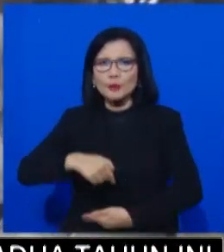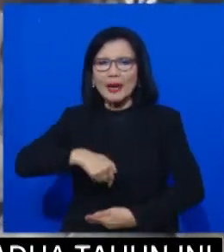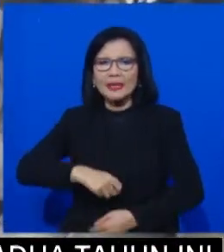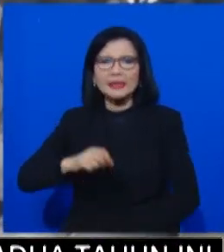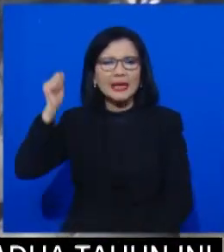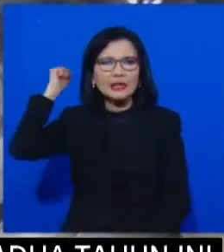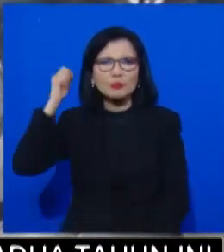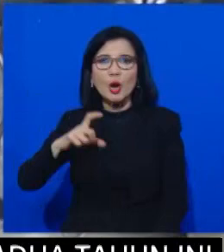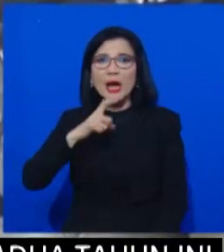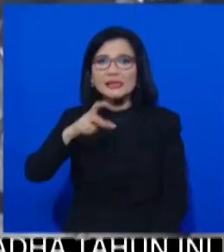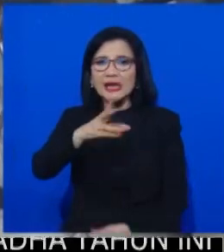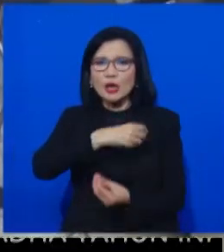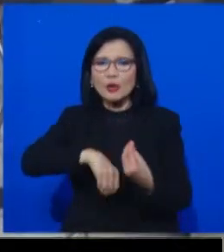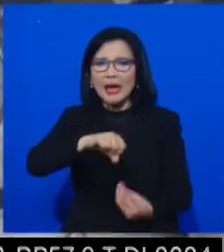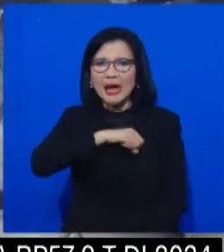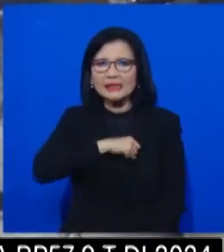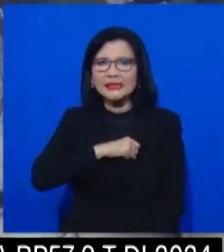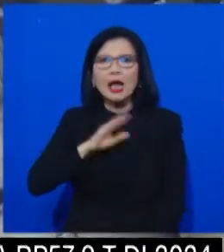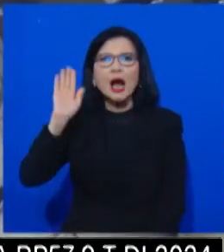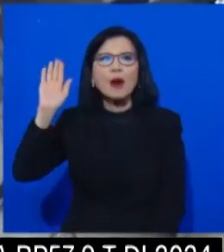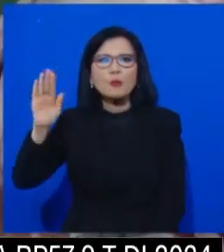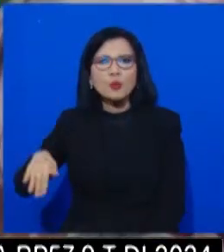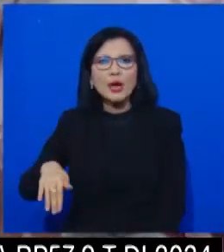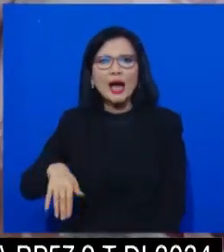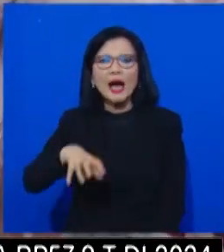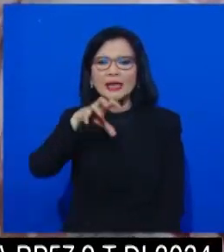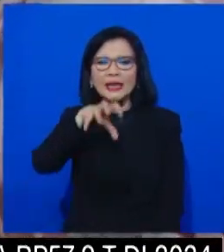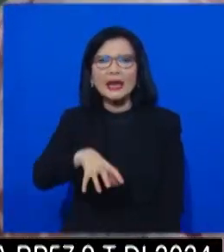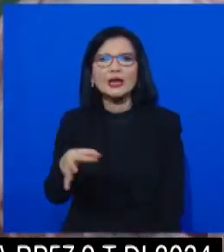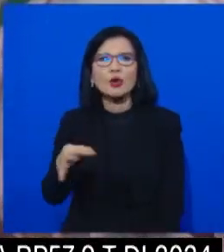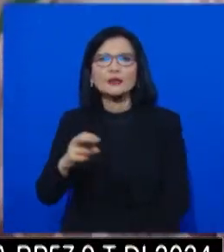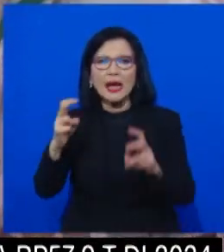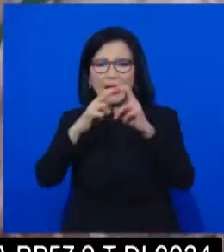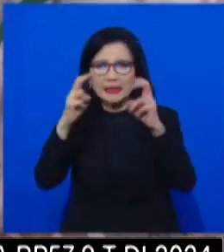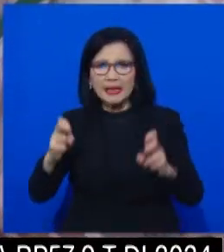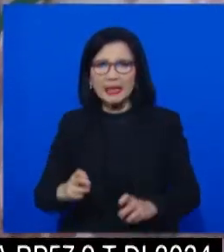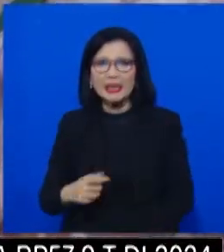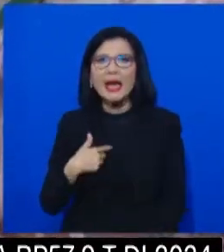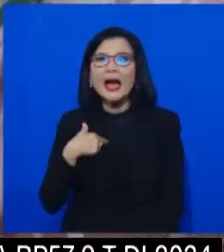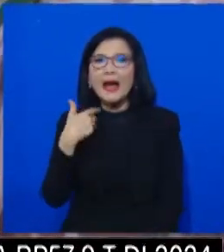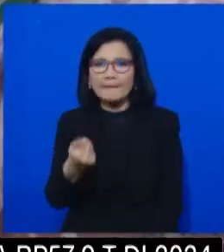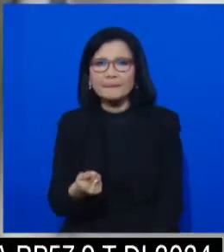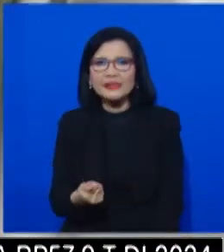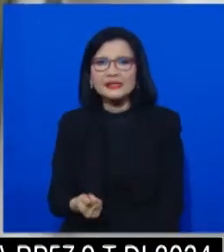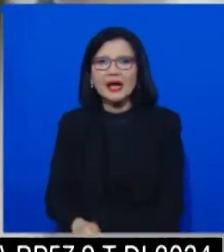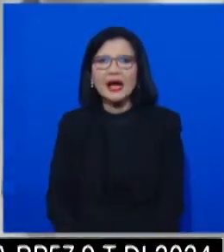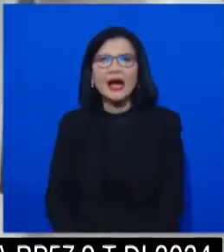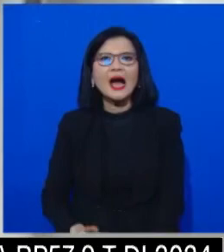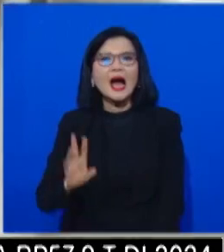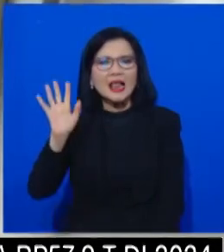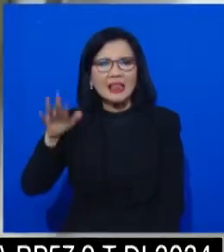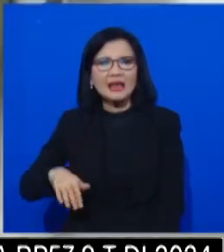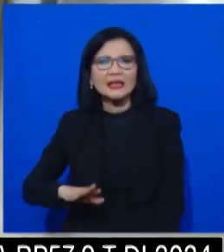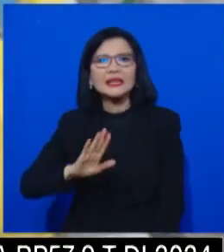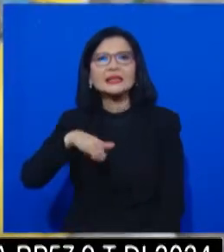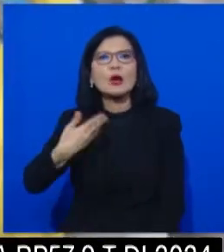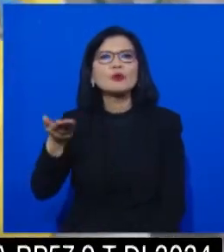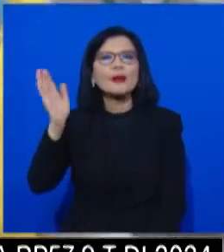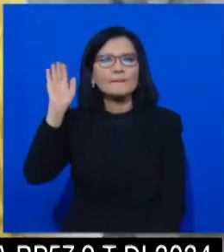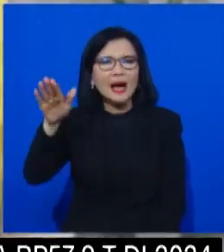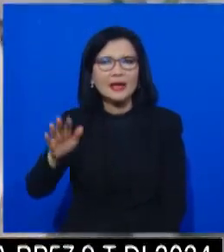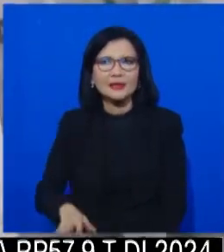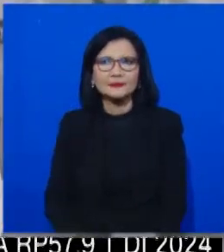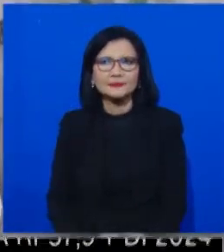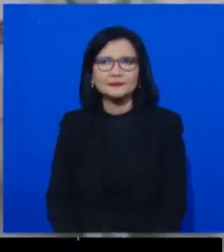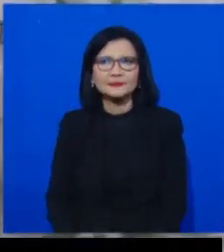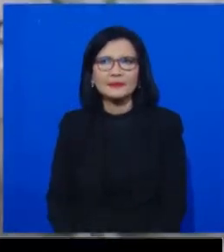Calon haji yang hamil ini selanjutnya dipulangkan ke daerah asal di Kediri dan bisa kembali menunaikan ibadah haji pada tahun depan. Kalau